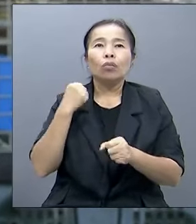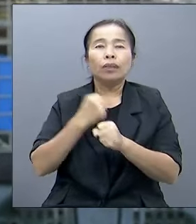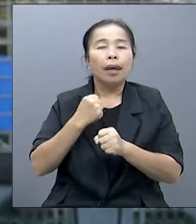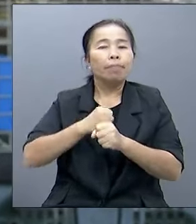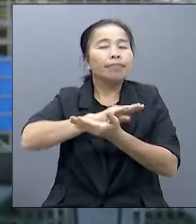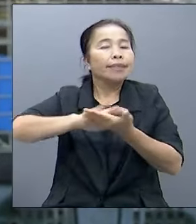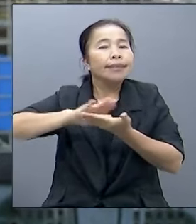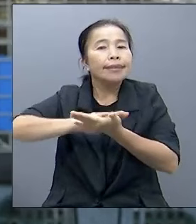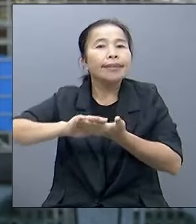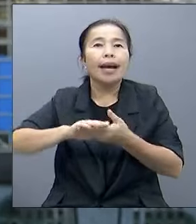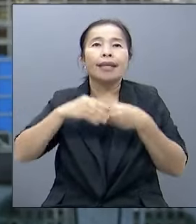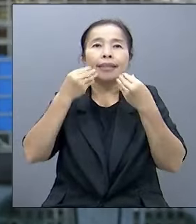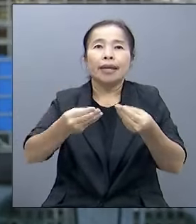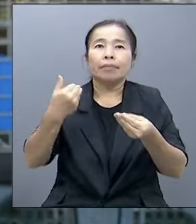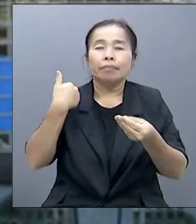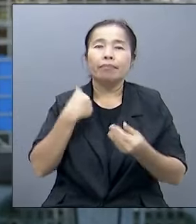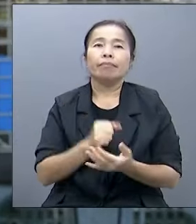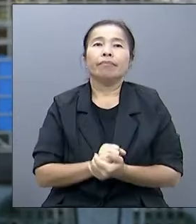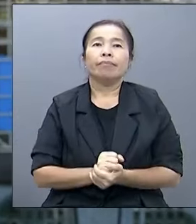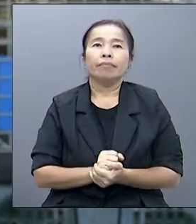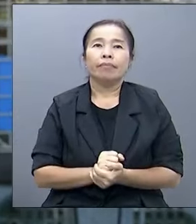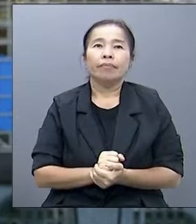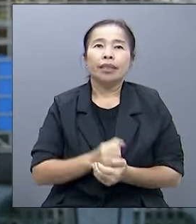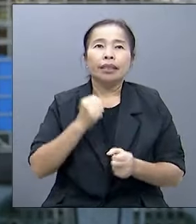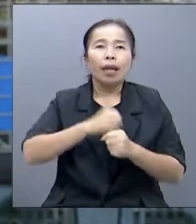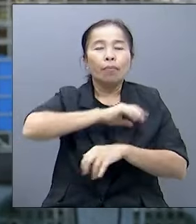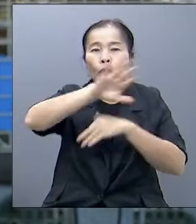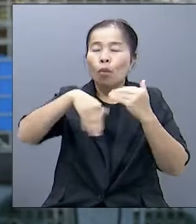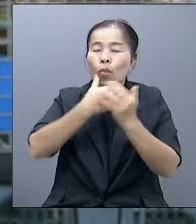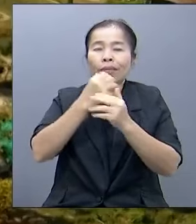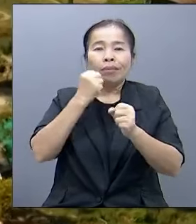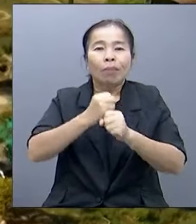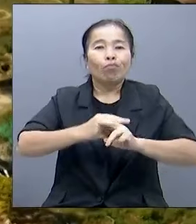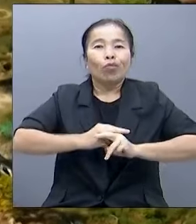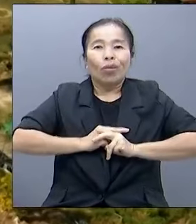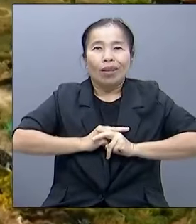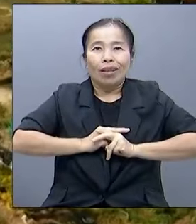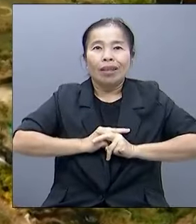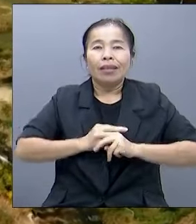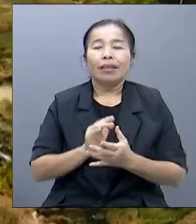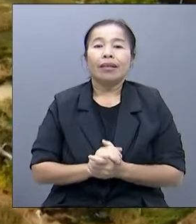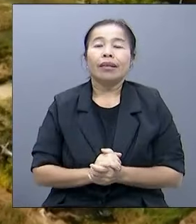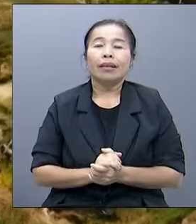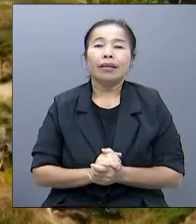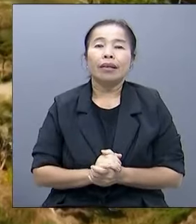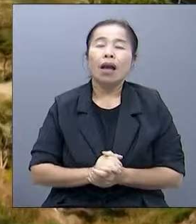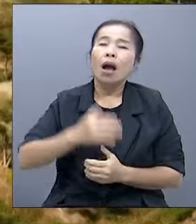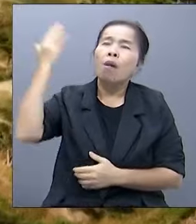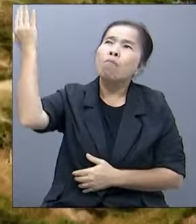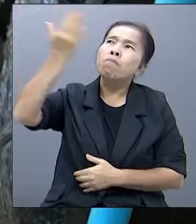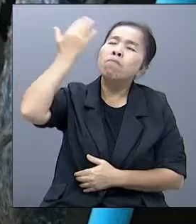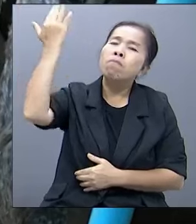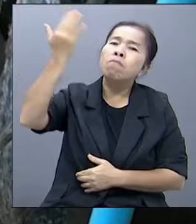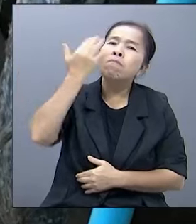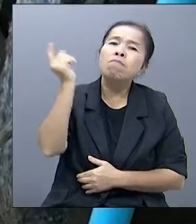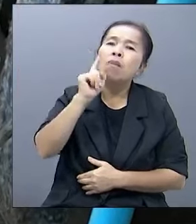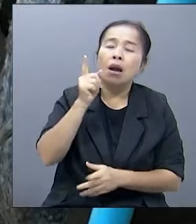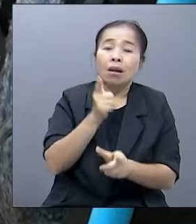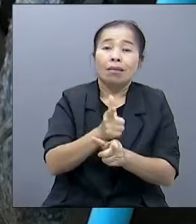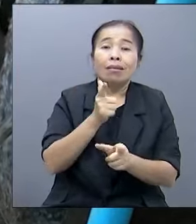เพื่อการส่งออกด้วยคือทุกสิ่งทุกอย่างต้องสามารถตรวจสอบย้อนกลับได้สำหรับสภาพอากาศที่เหมาะกับการเลี้ยงกระต่